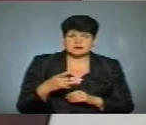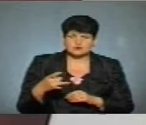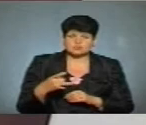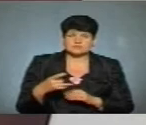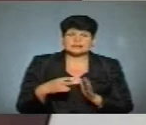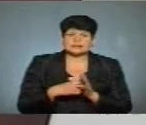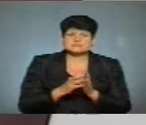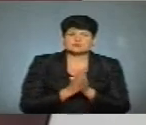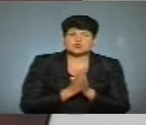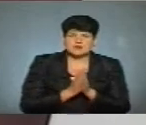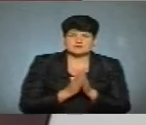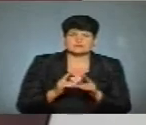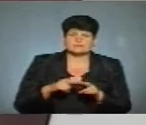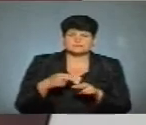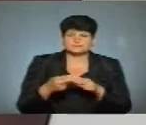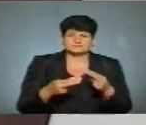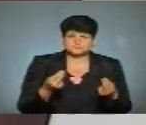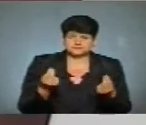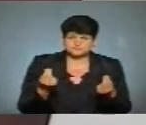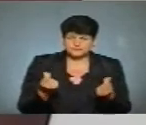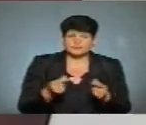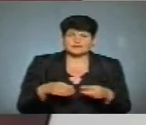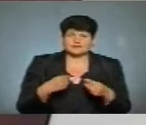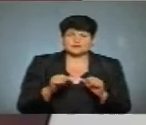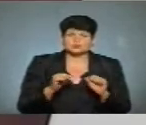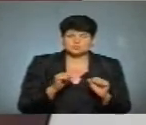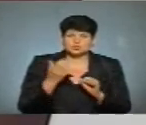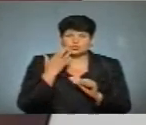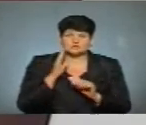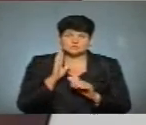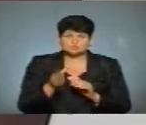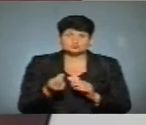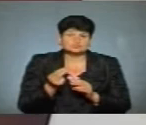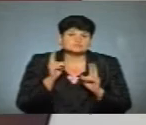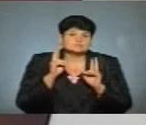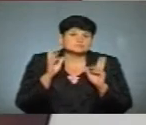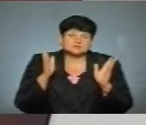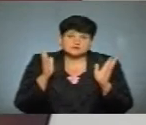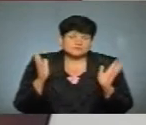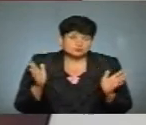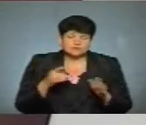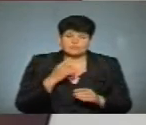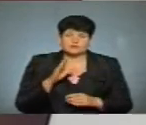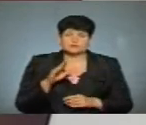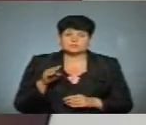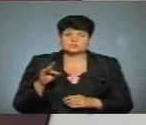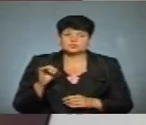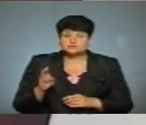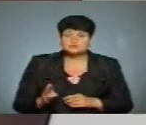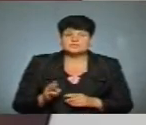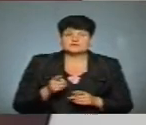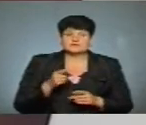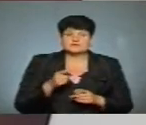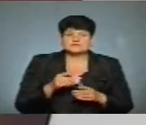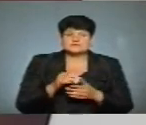Лист з проханням відшкодувати ці збитки надіслали до уряду. Коли надійдуть відшкодування, наразі невідомо, каже Володимир Труш. За його словами,